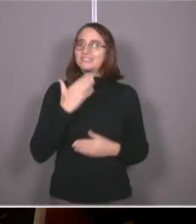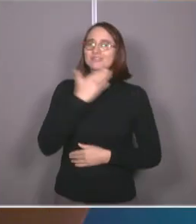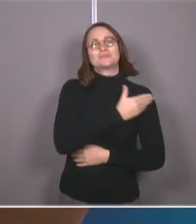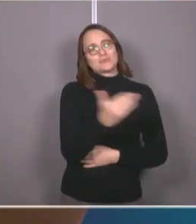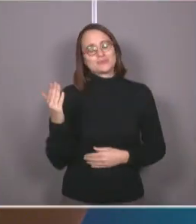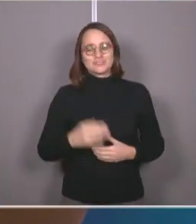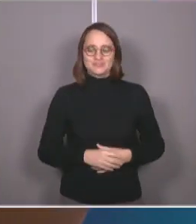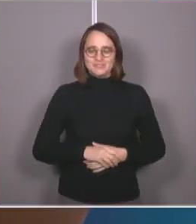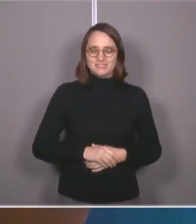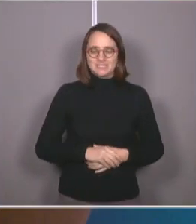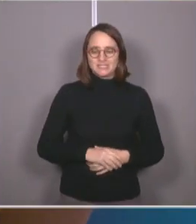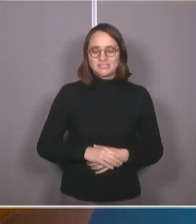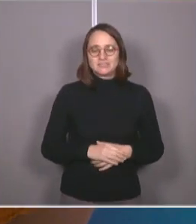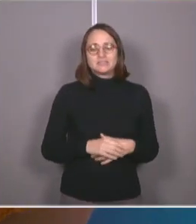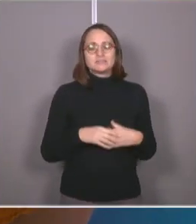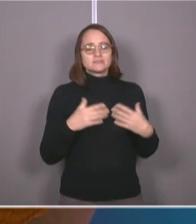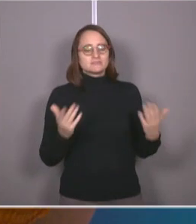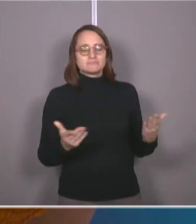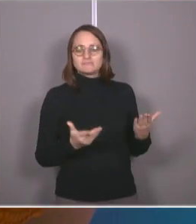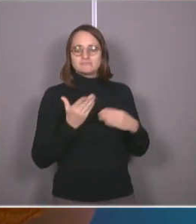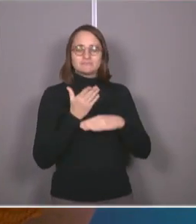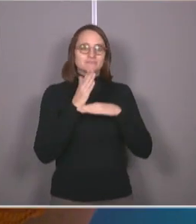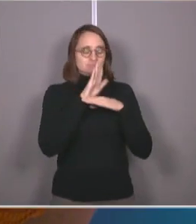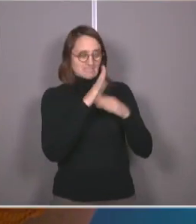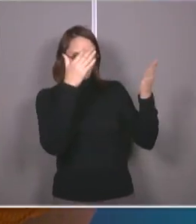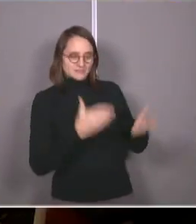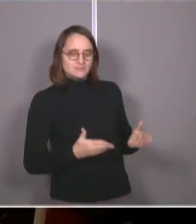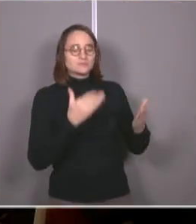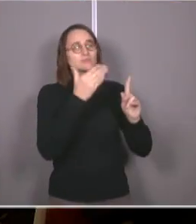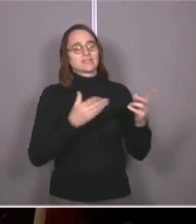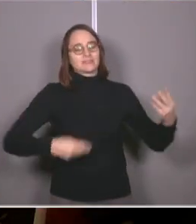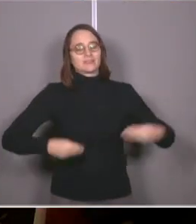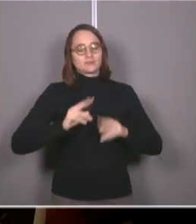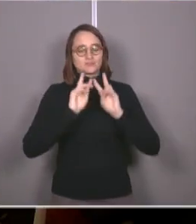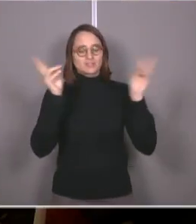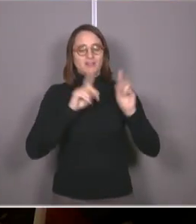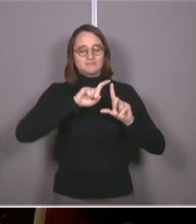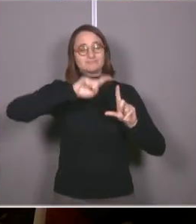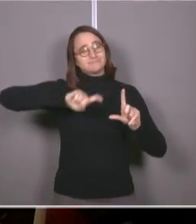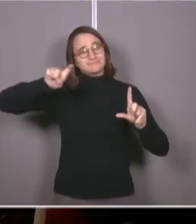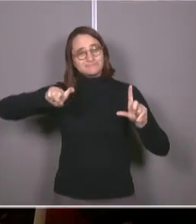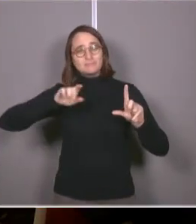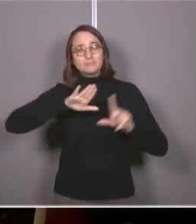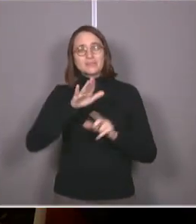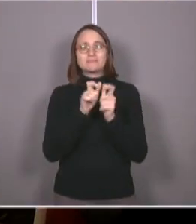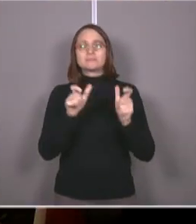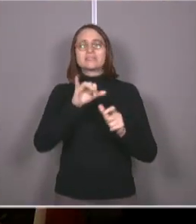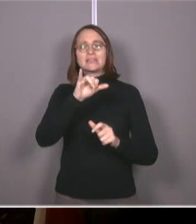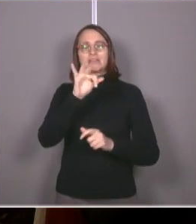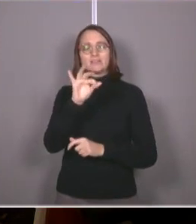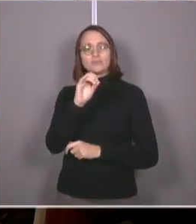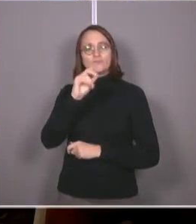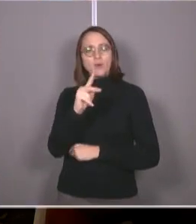bonjour à tous. Bonjour, alors je vous présente pour ceux qui ne vous connaissent pas, vous êtes le directeur général de l'Institut de sondage LIFOP. Merci d'être parmi